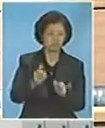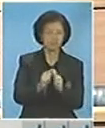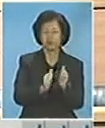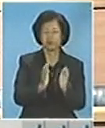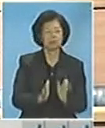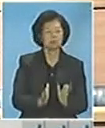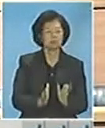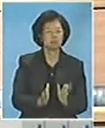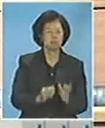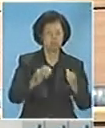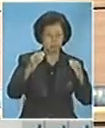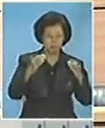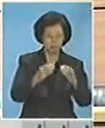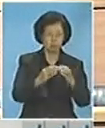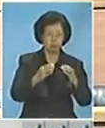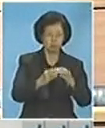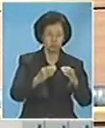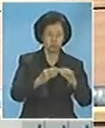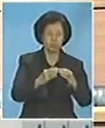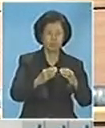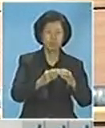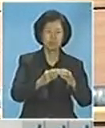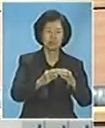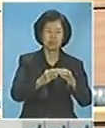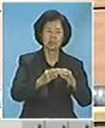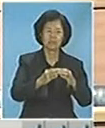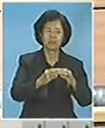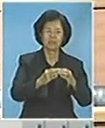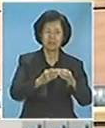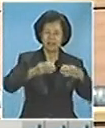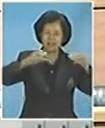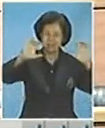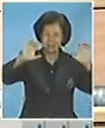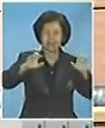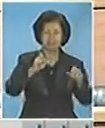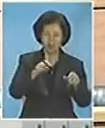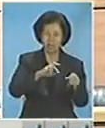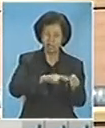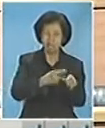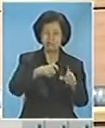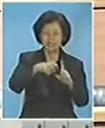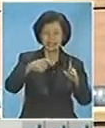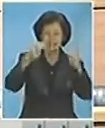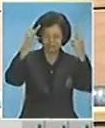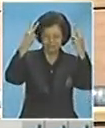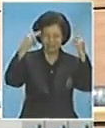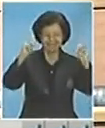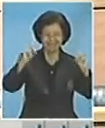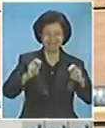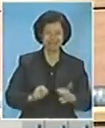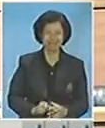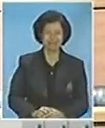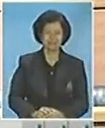ในคณะรัฐบาลผู้บริหารประเทศก็ต้องเริ่มต้นจากคณะท่านนายกรัฐมนตรี